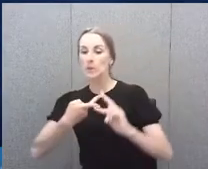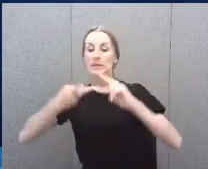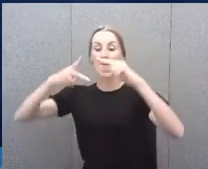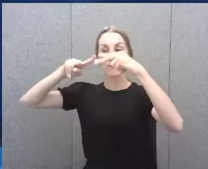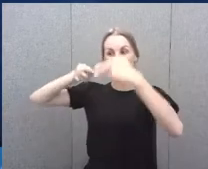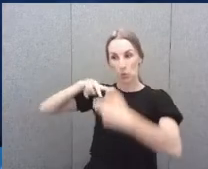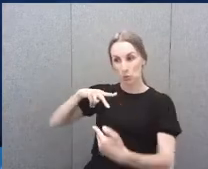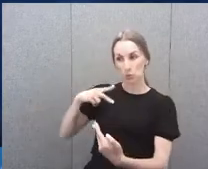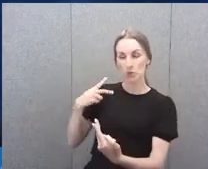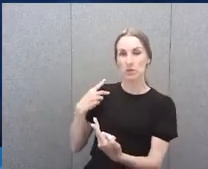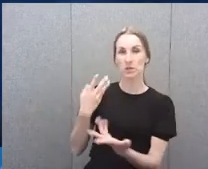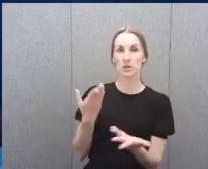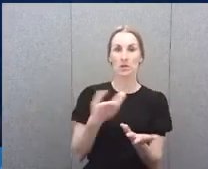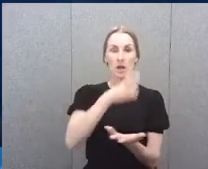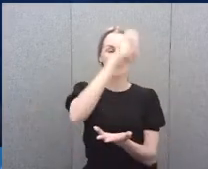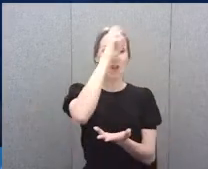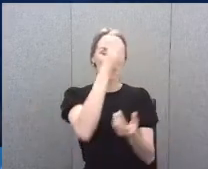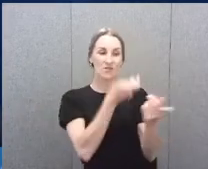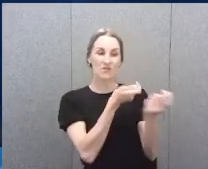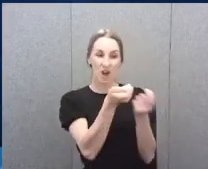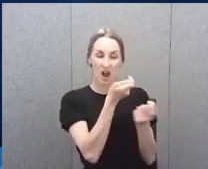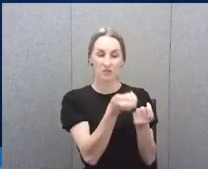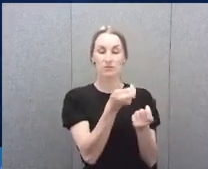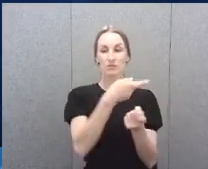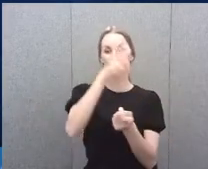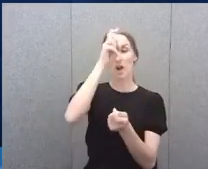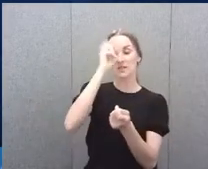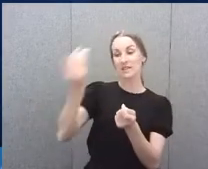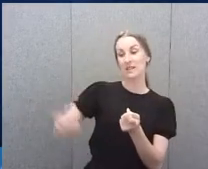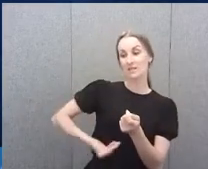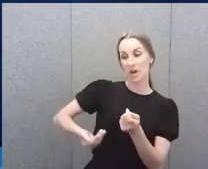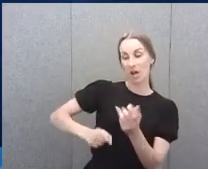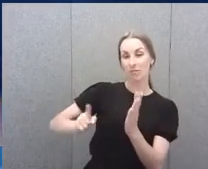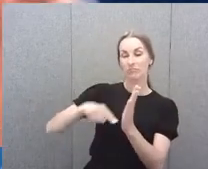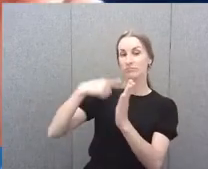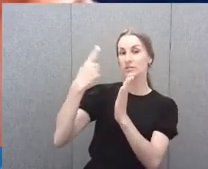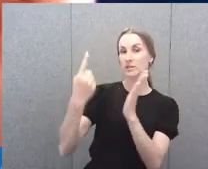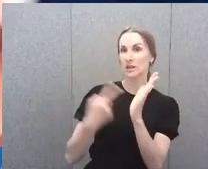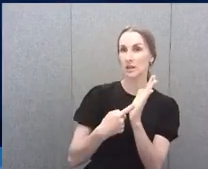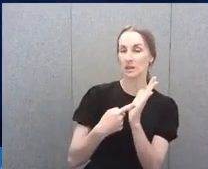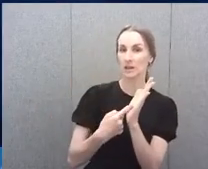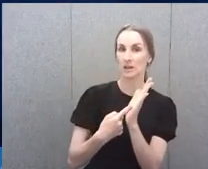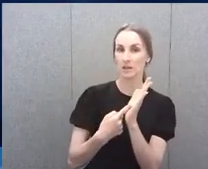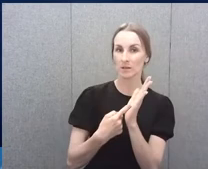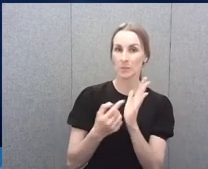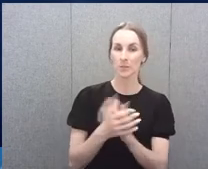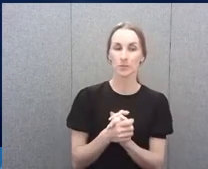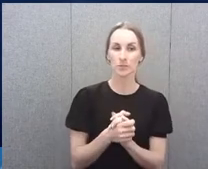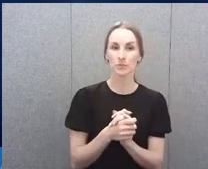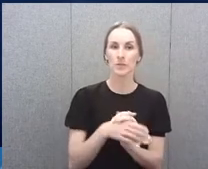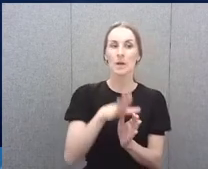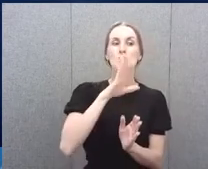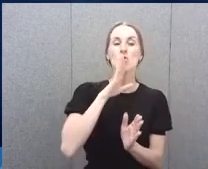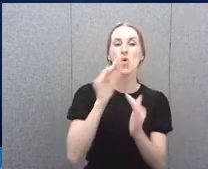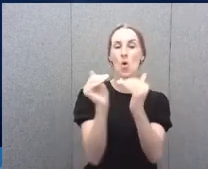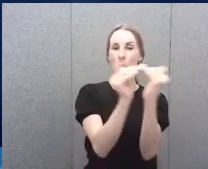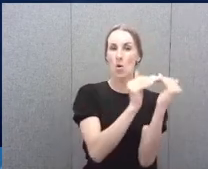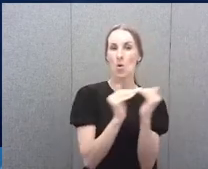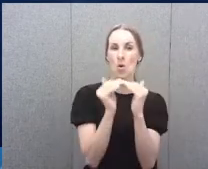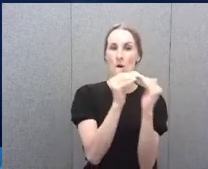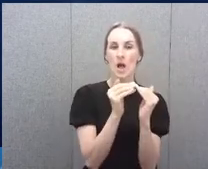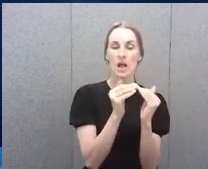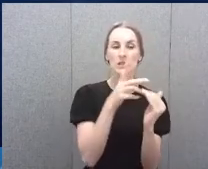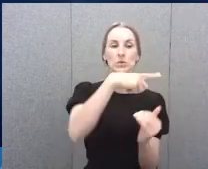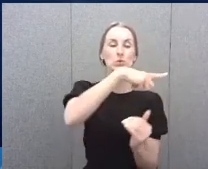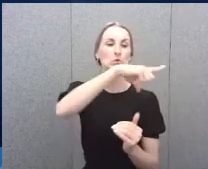решении конфликта и участие женщин в этом процессе. Это очень важные процессы для стран. И